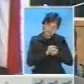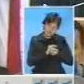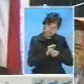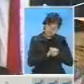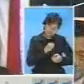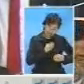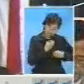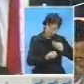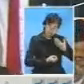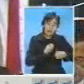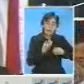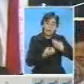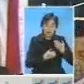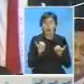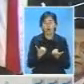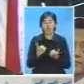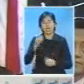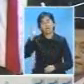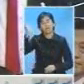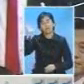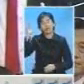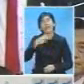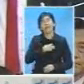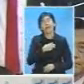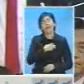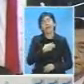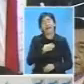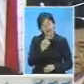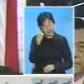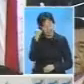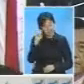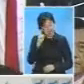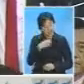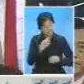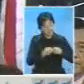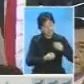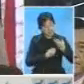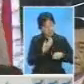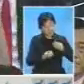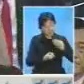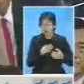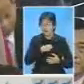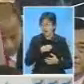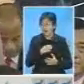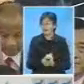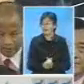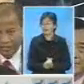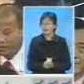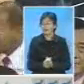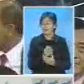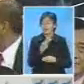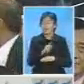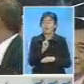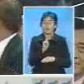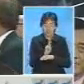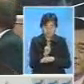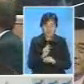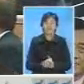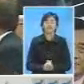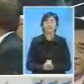าวันนี้ได้มีโอกาสพูดก็อยากจะพูดในสิ่งที่ตัวเองนั้นได้คิดนะครับท่านประธานครับสำหรับอีกกรณีนึงนะครับเกี่ยว